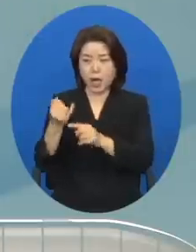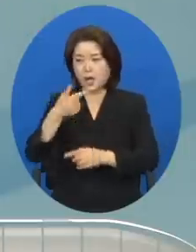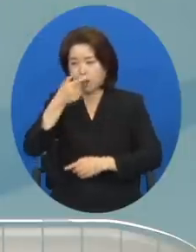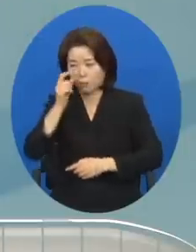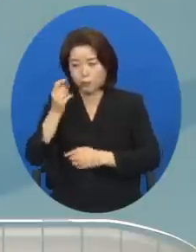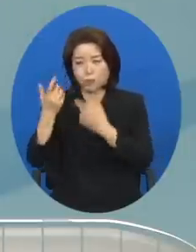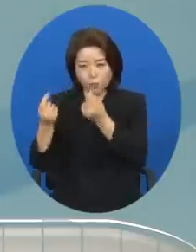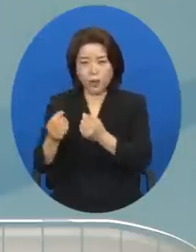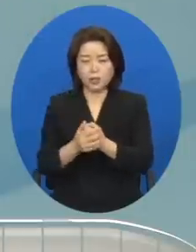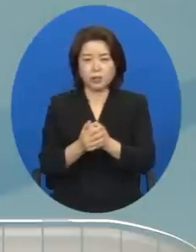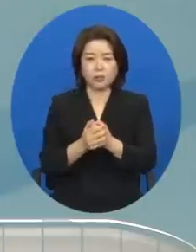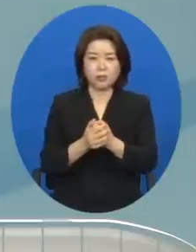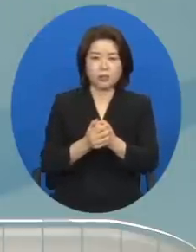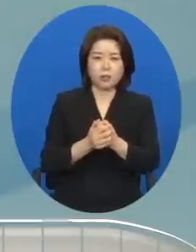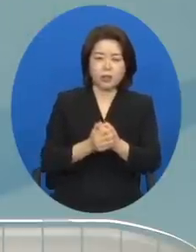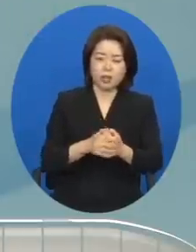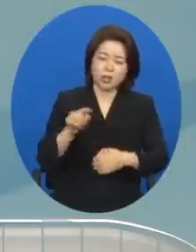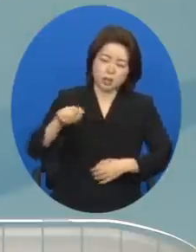허물이 남편의 허물이에요.